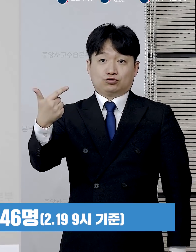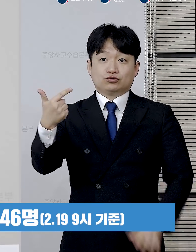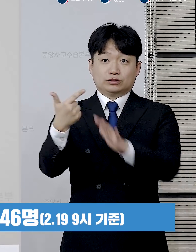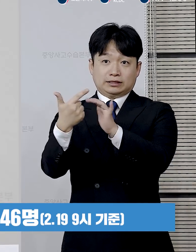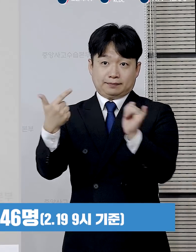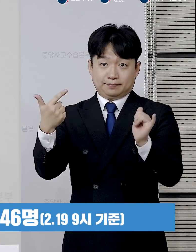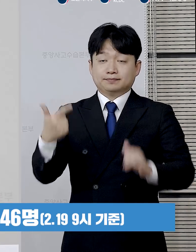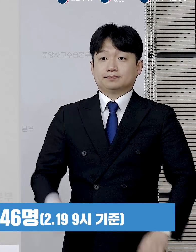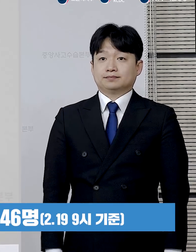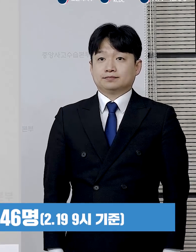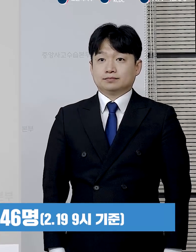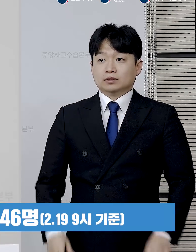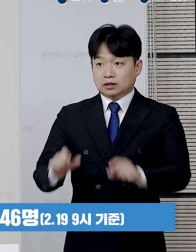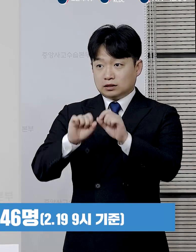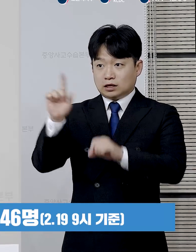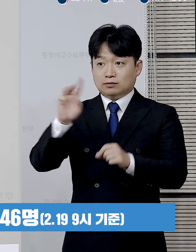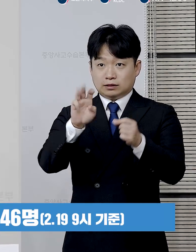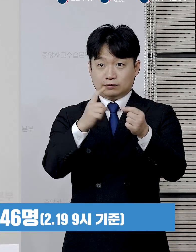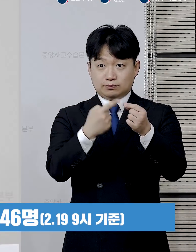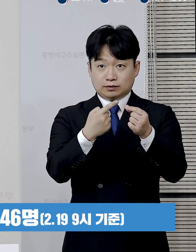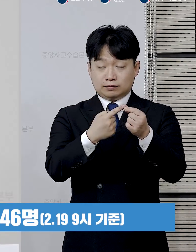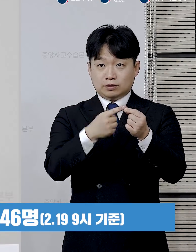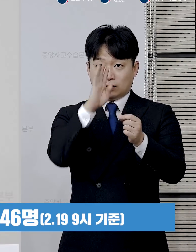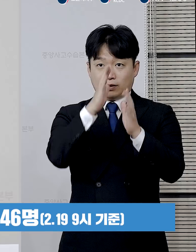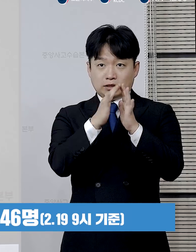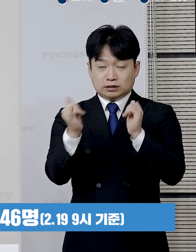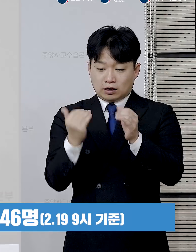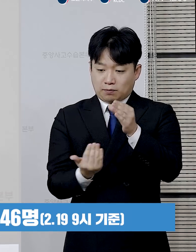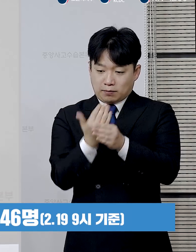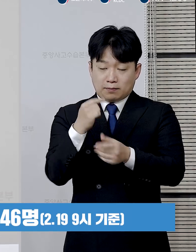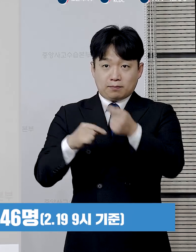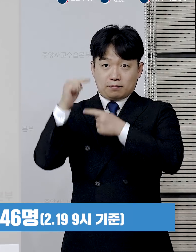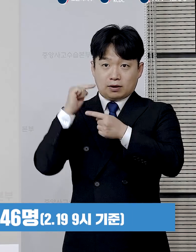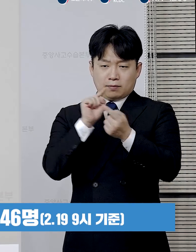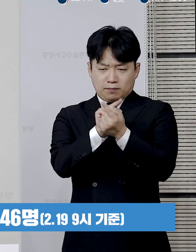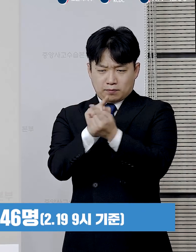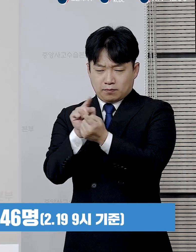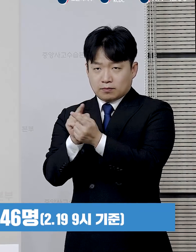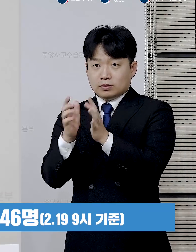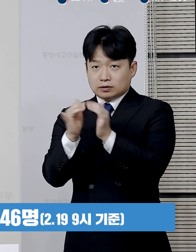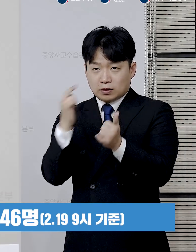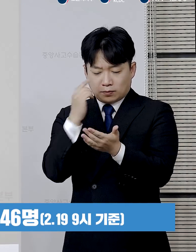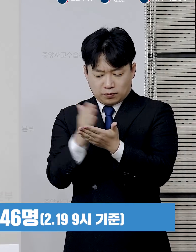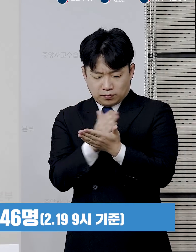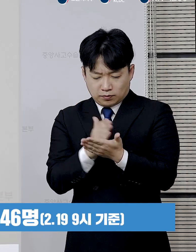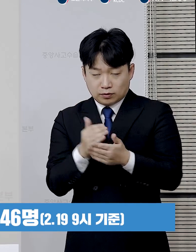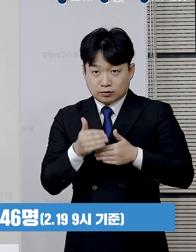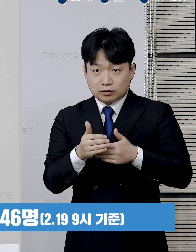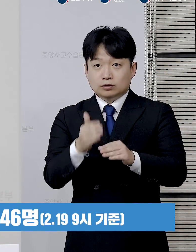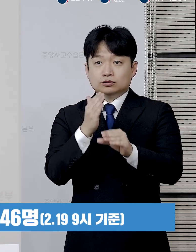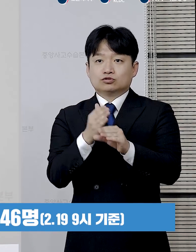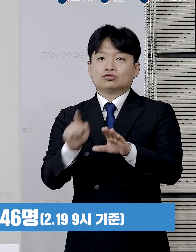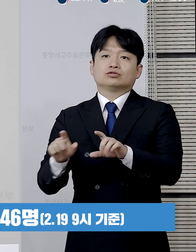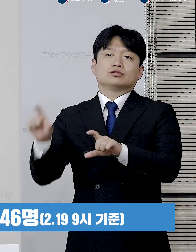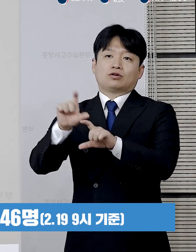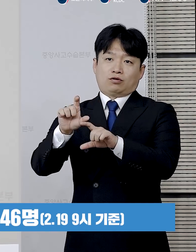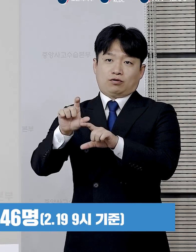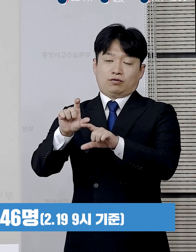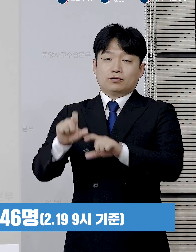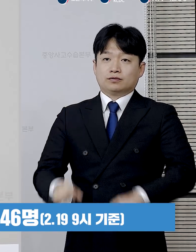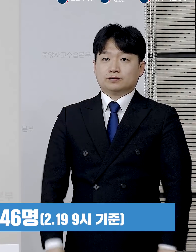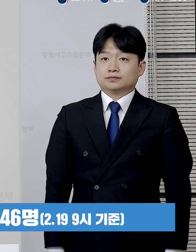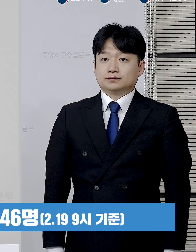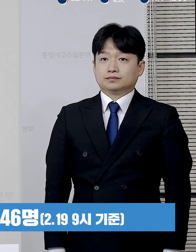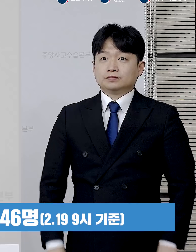되었습니다. 대부분은 31번 환자의 역학조사 과정에서 접촉자를 구분하고 조사하는 과정에서